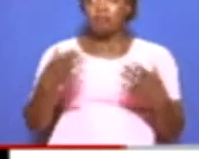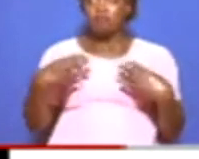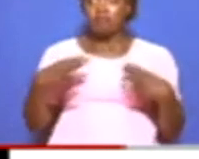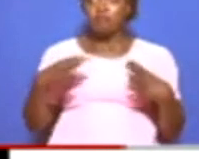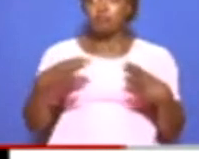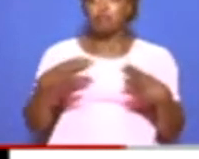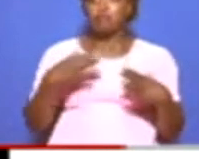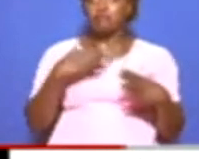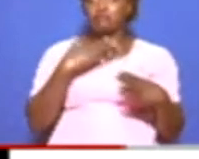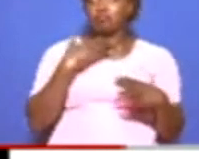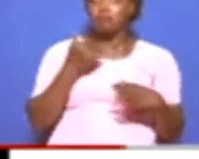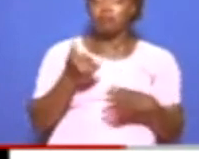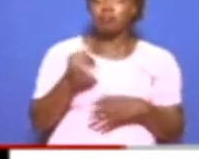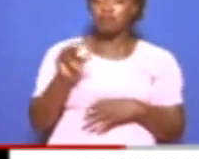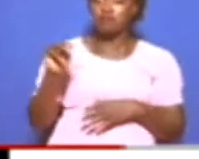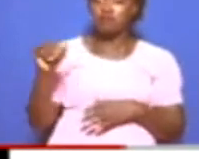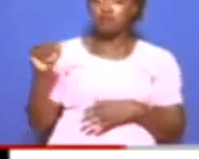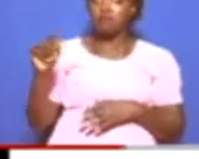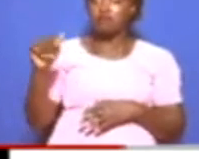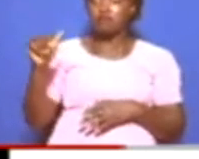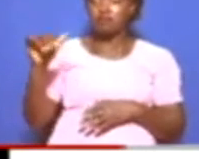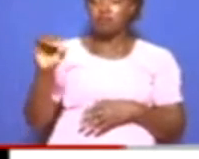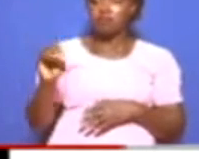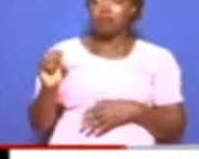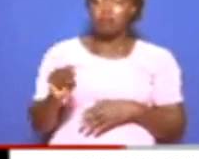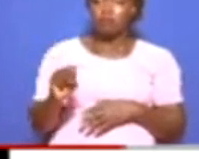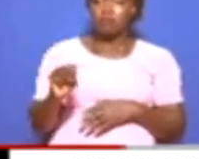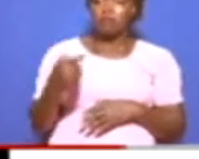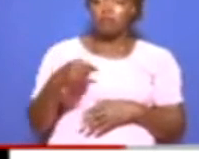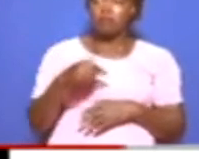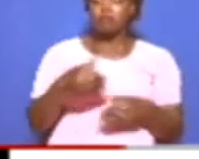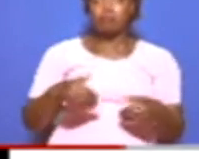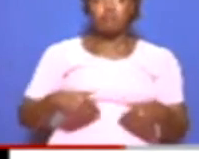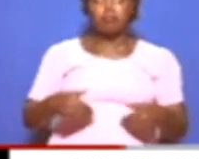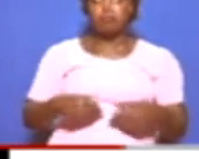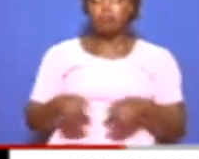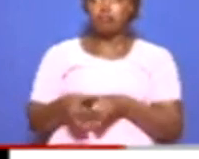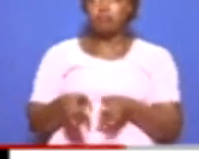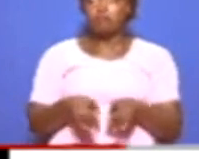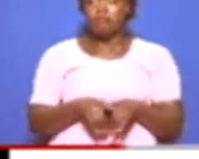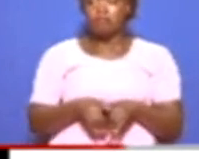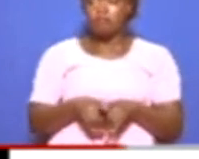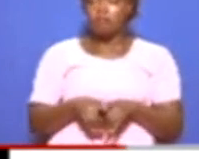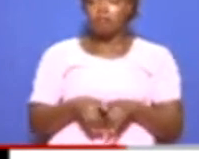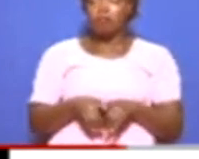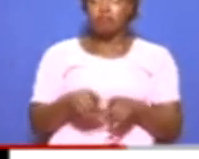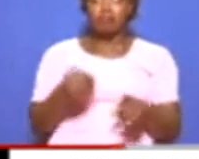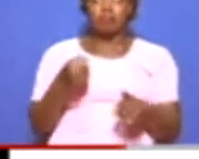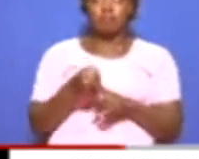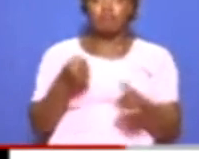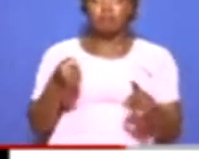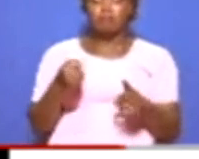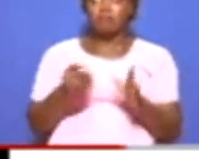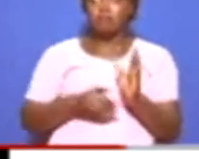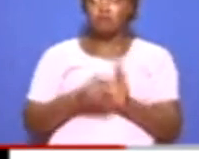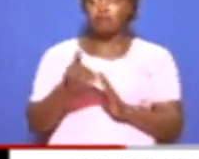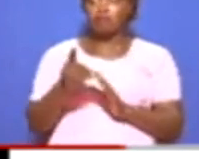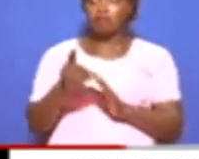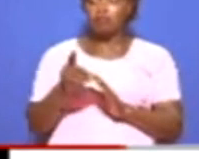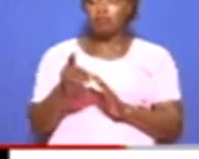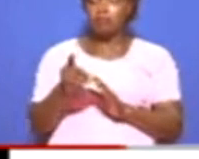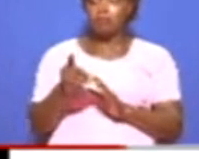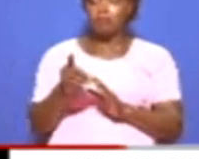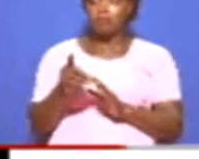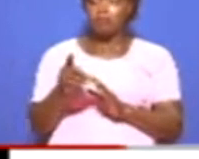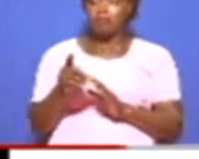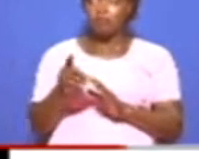Matayos walikuwa nayo. Na sisi kama vijana pia tukaona tumeathirika kimaendeleo. Ile